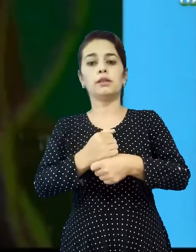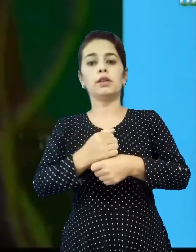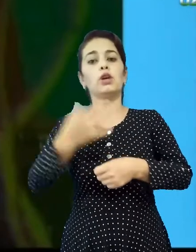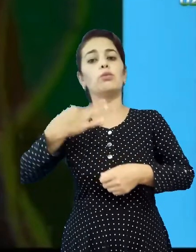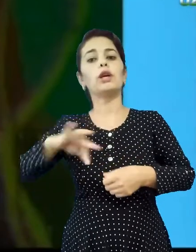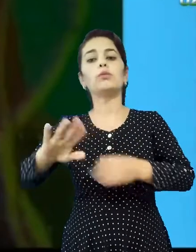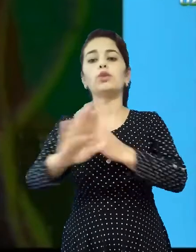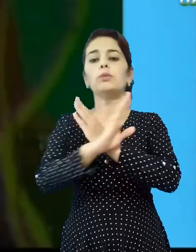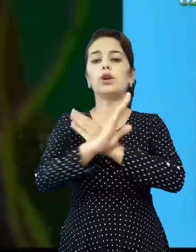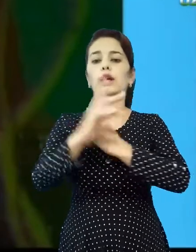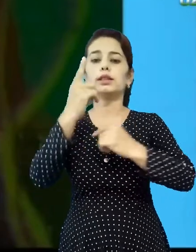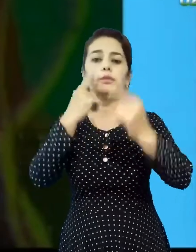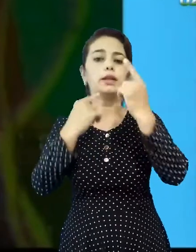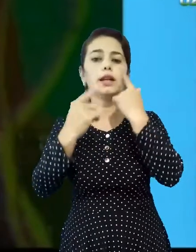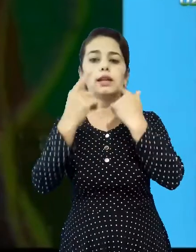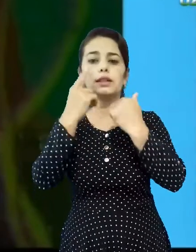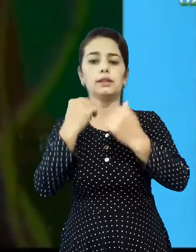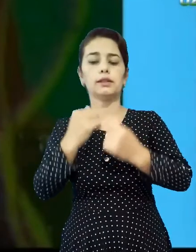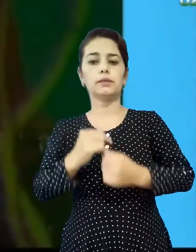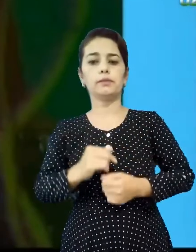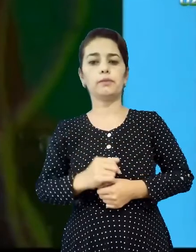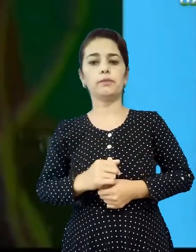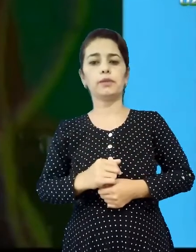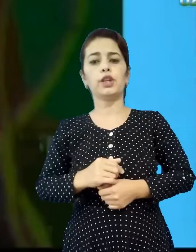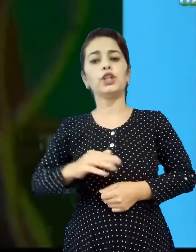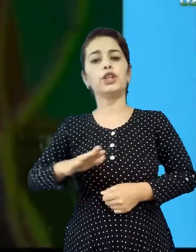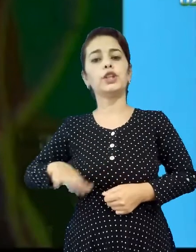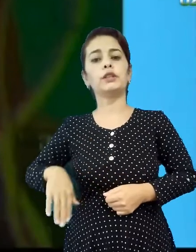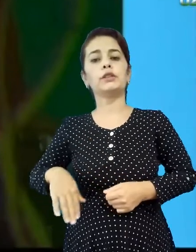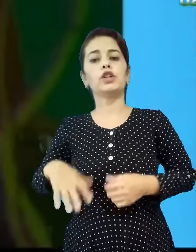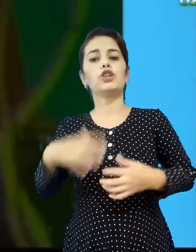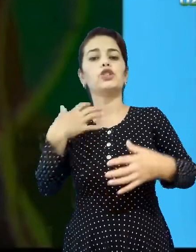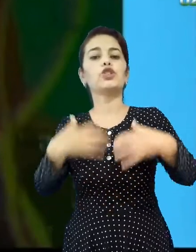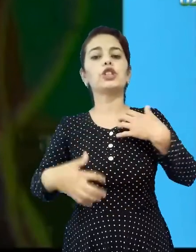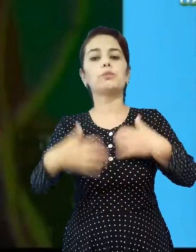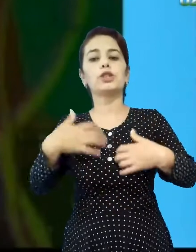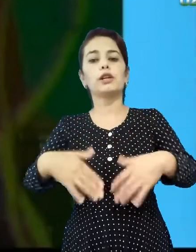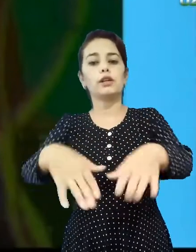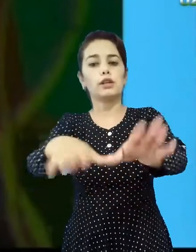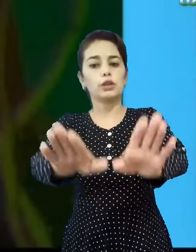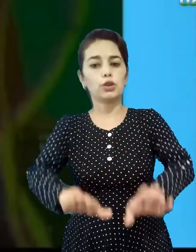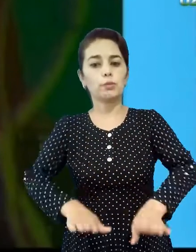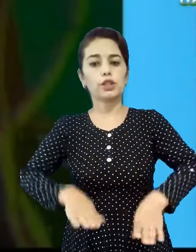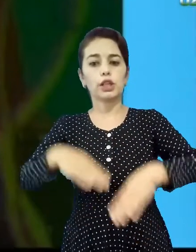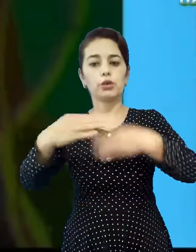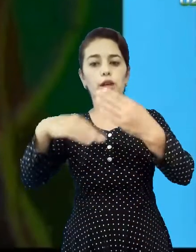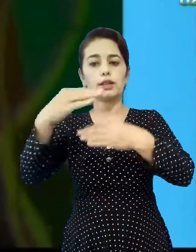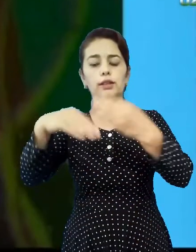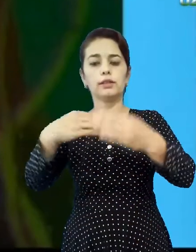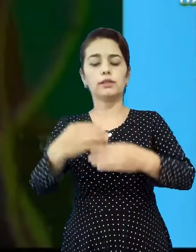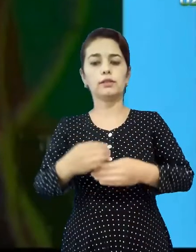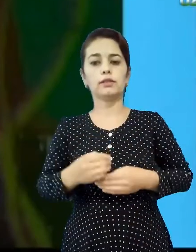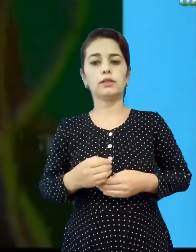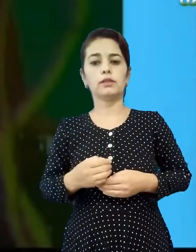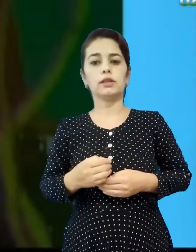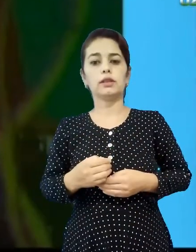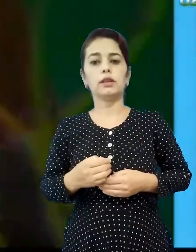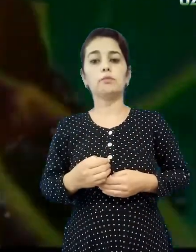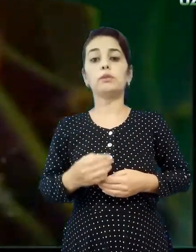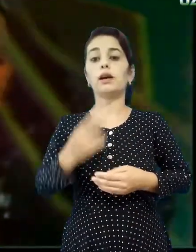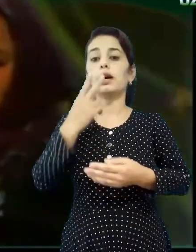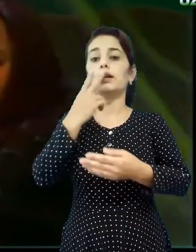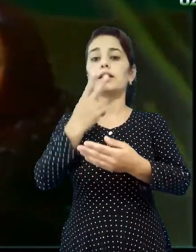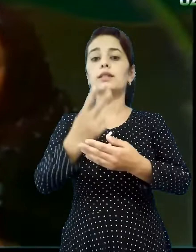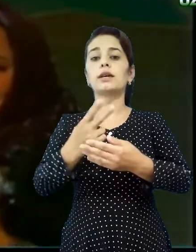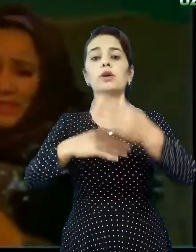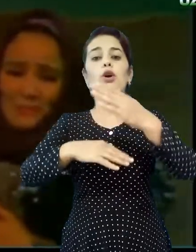qilaman? Bolam o'lib qoladi deb yig'lardi. Keyin shosha-pisha ko'rpachaga uradi.